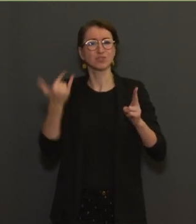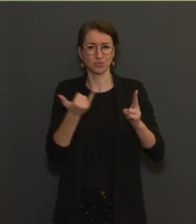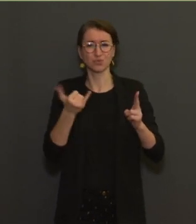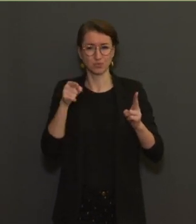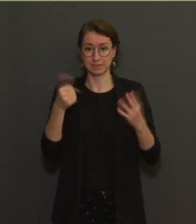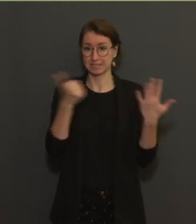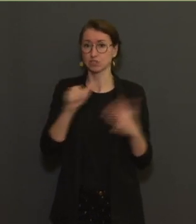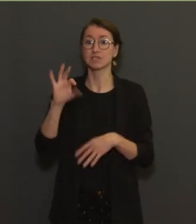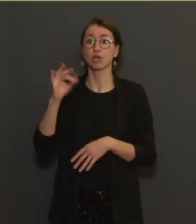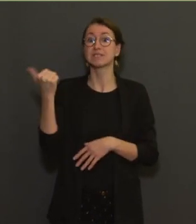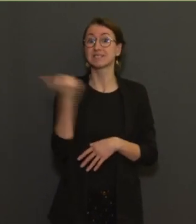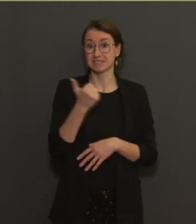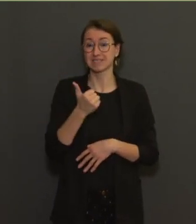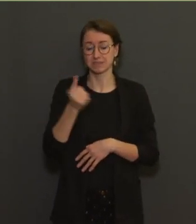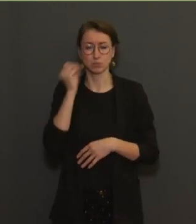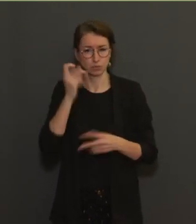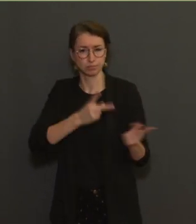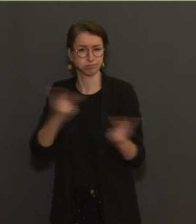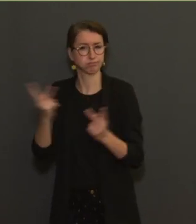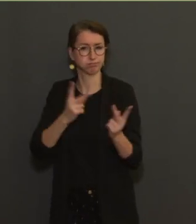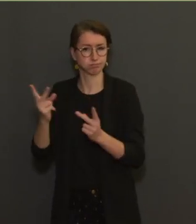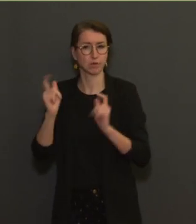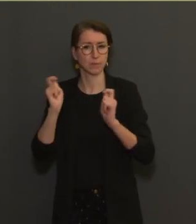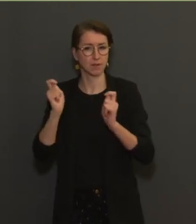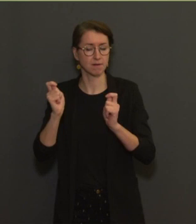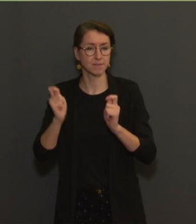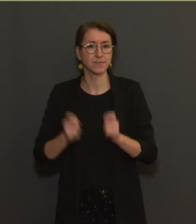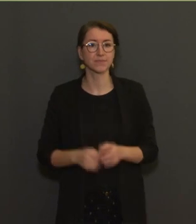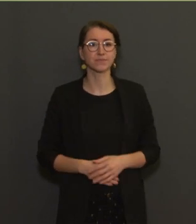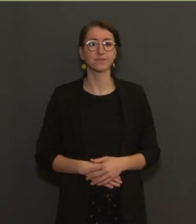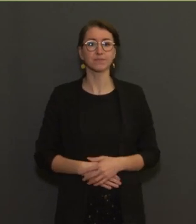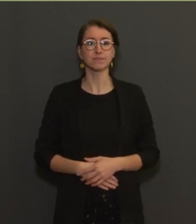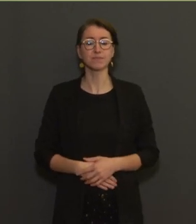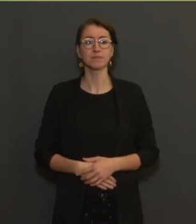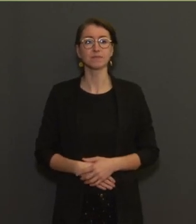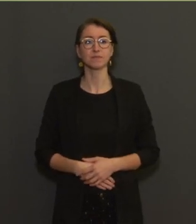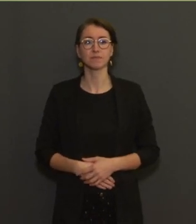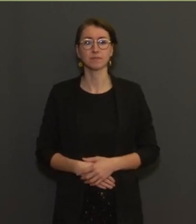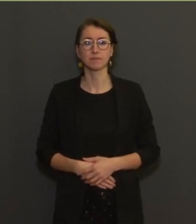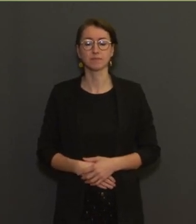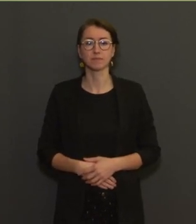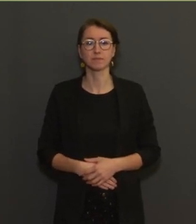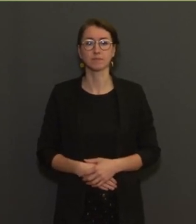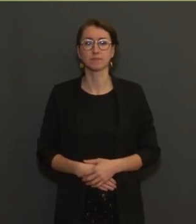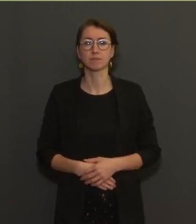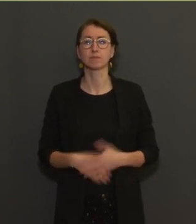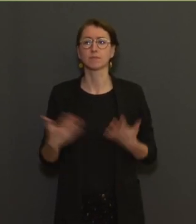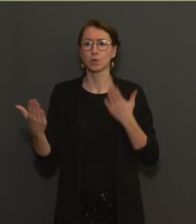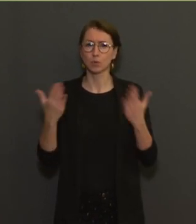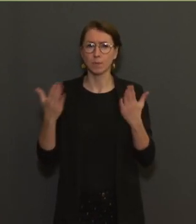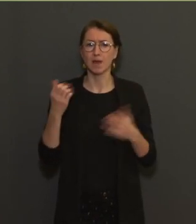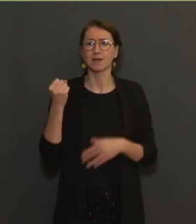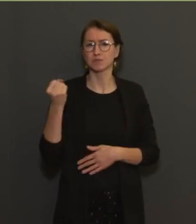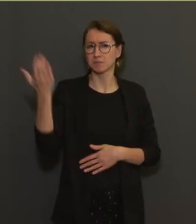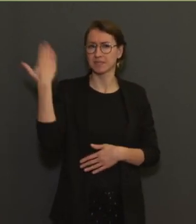La répartition de ces admissions est assez semblable à celle qu'on connaissait la semaine passée. Elle est toujours la plus importante au niveau